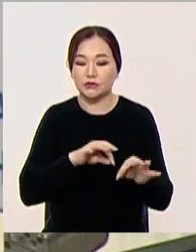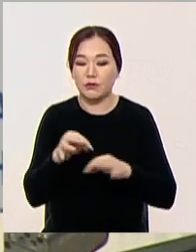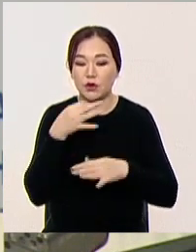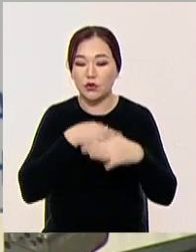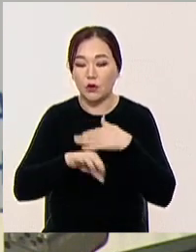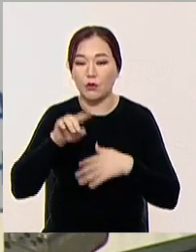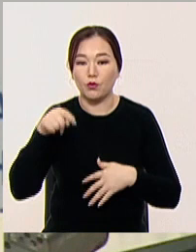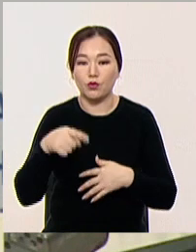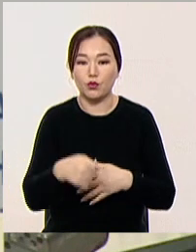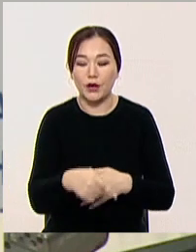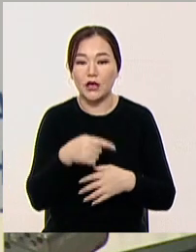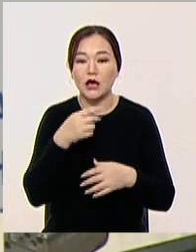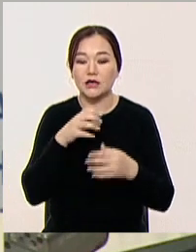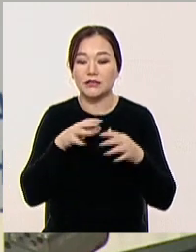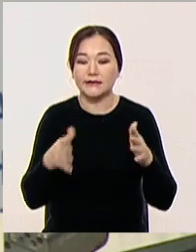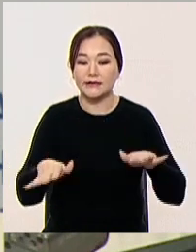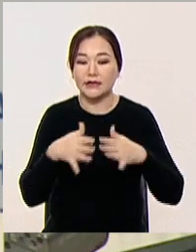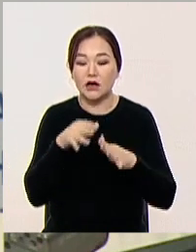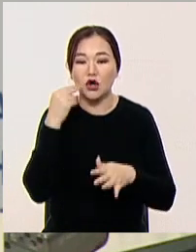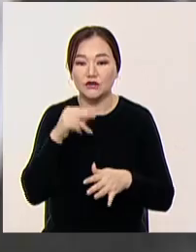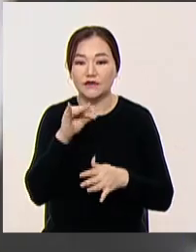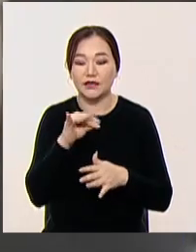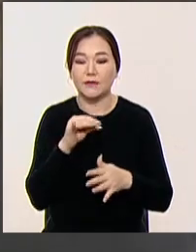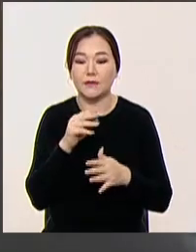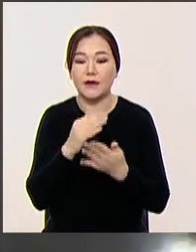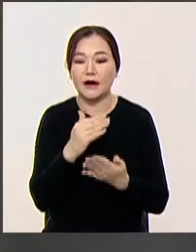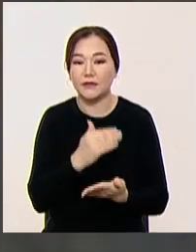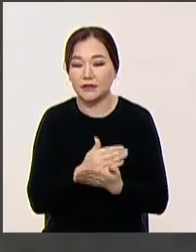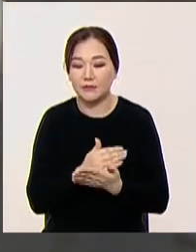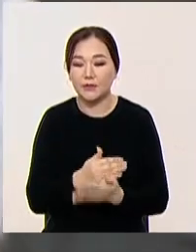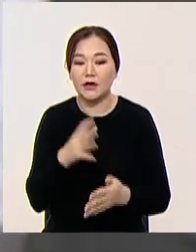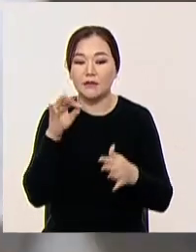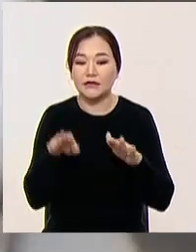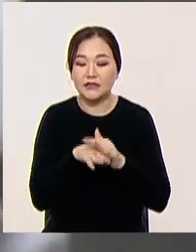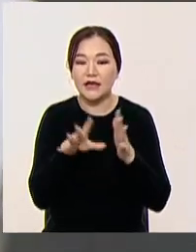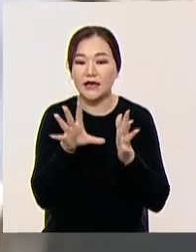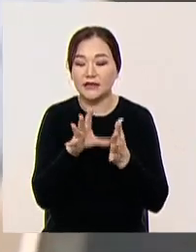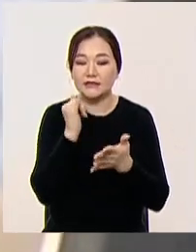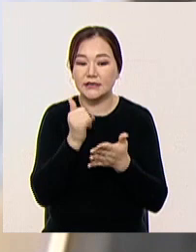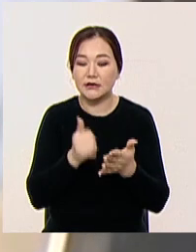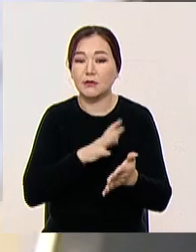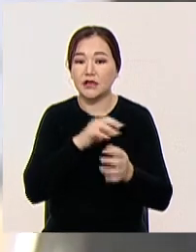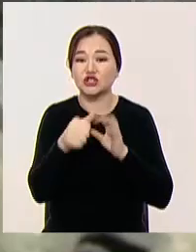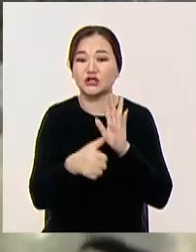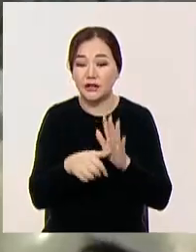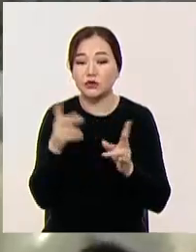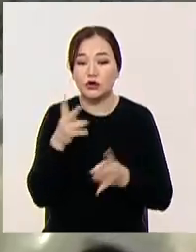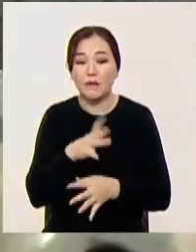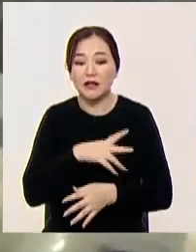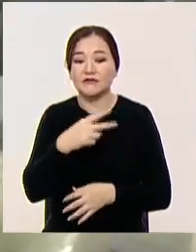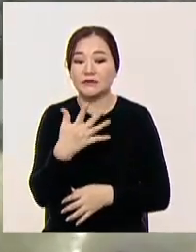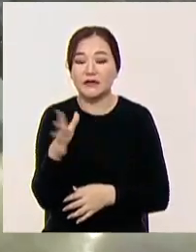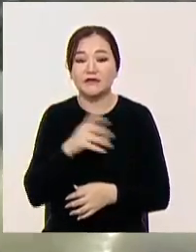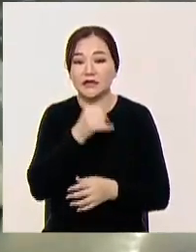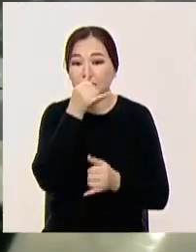бурении скважин, также за их качеством и параметрами. Подземных электрослесарей также было 16 вместо 25, и они